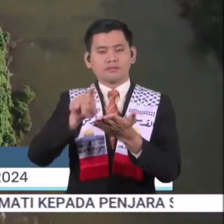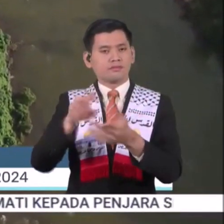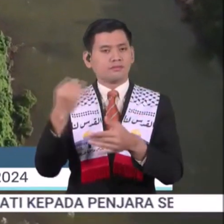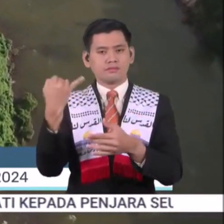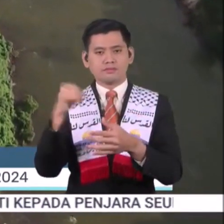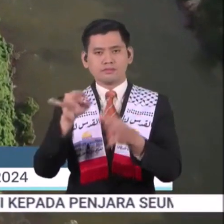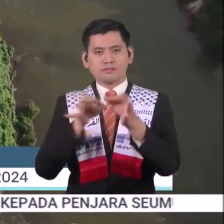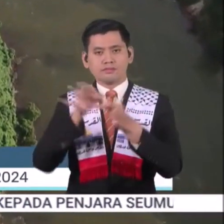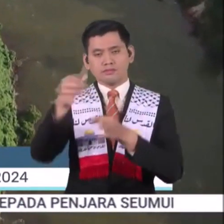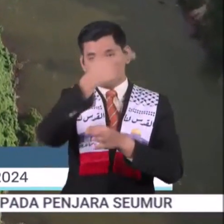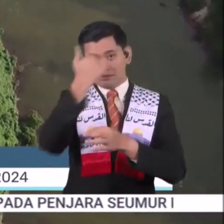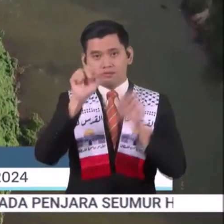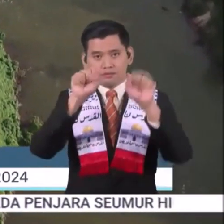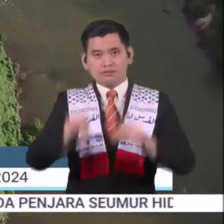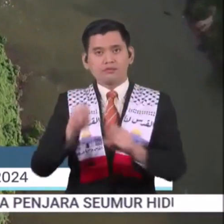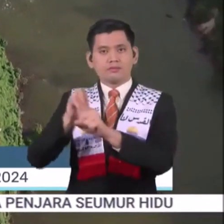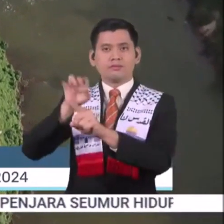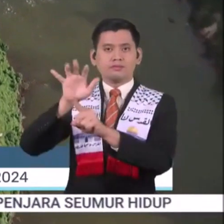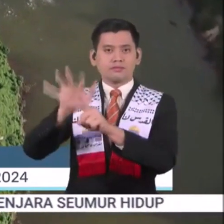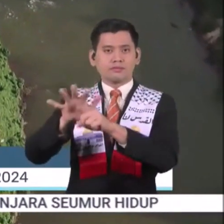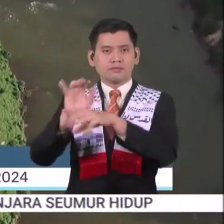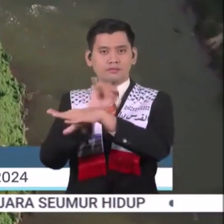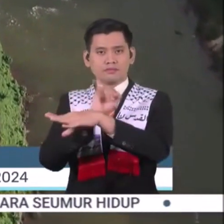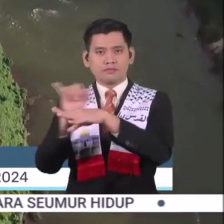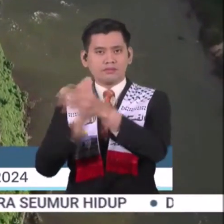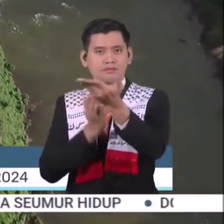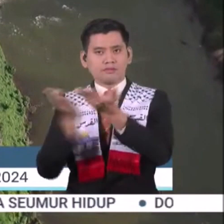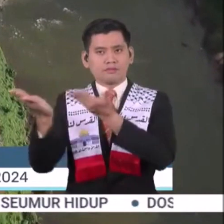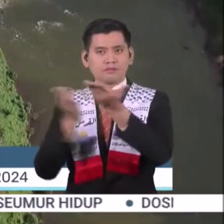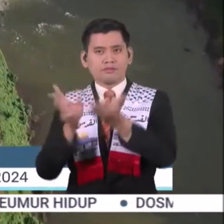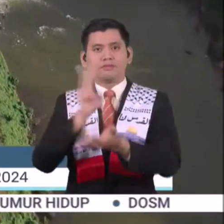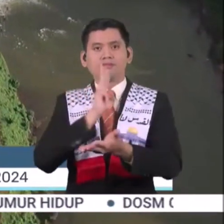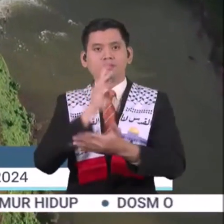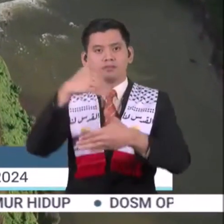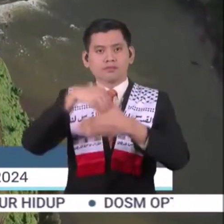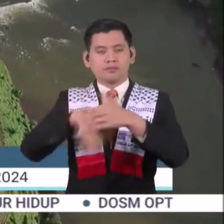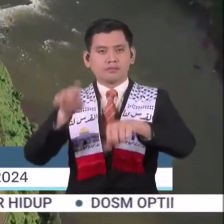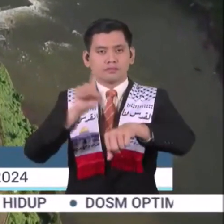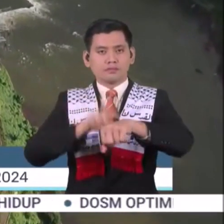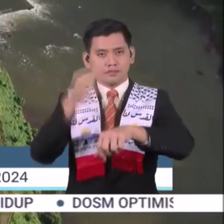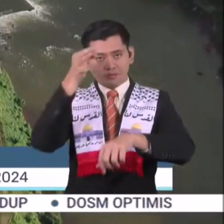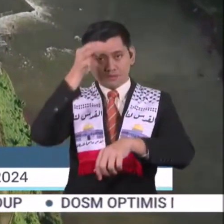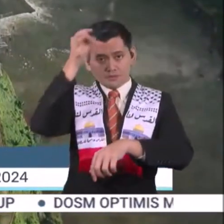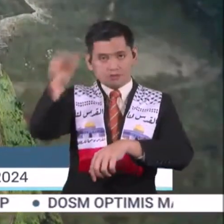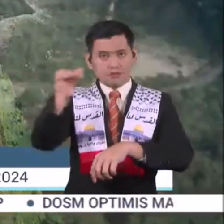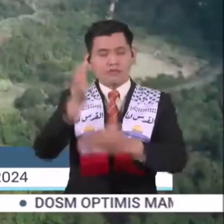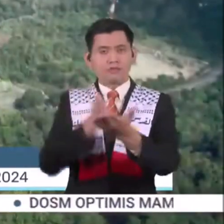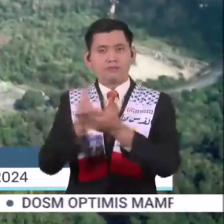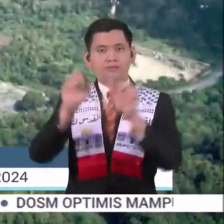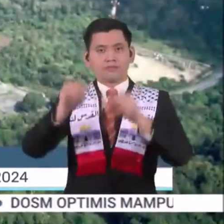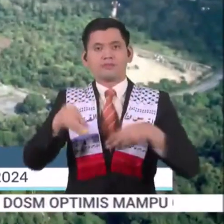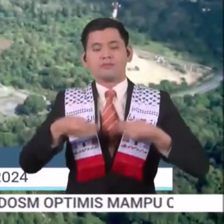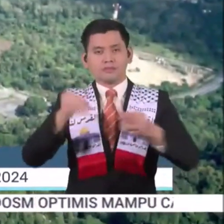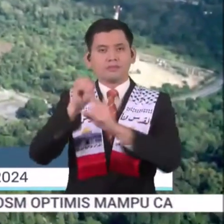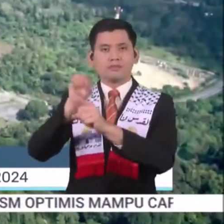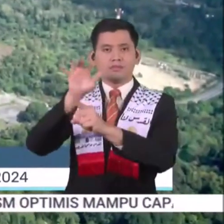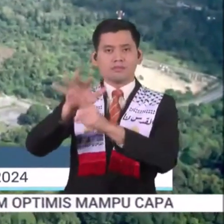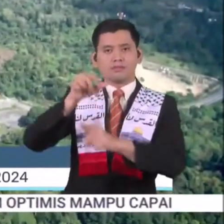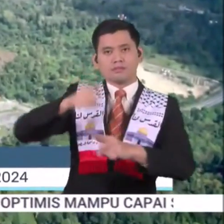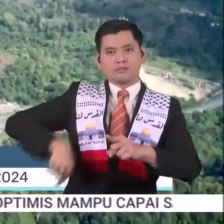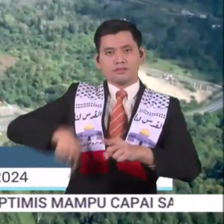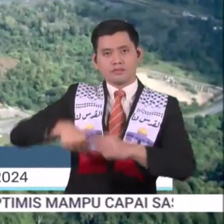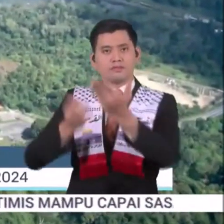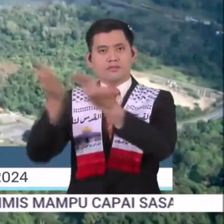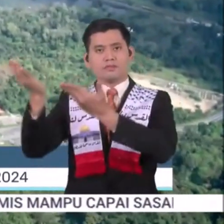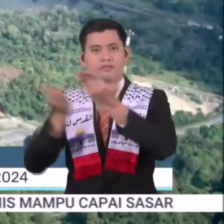ditangguhkan kerana akan menjejaskan kemampanan industri perkhidmatan air dalam jangka panjang sekaligus memberi impak terhadap kualiti